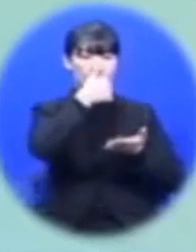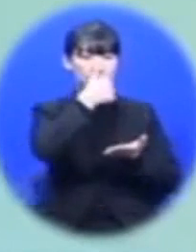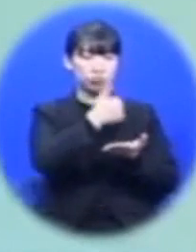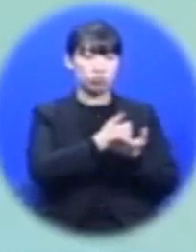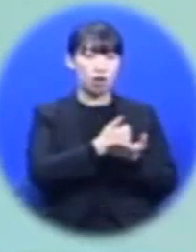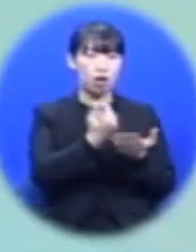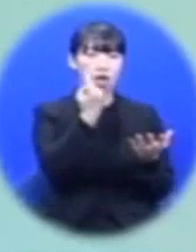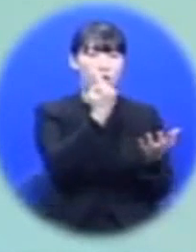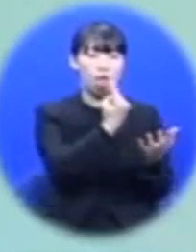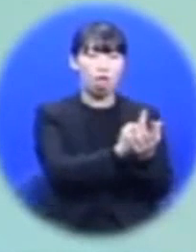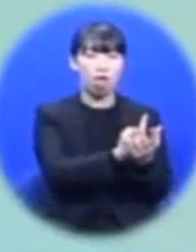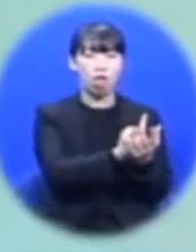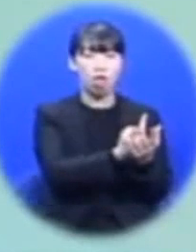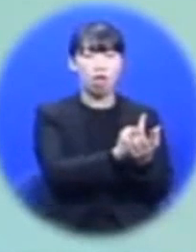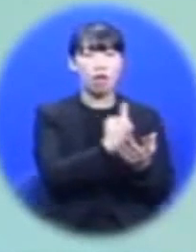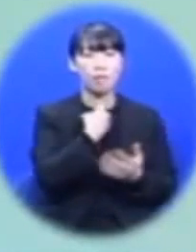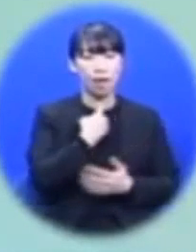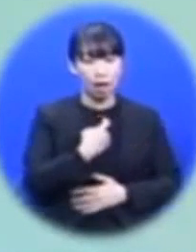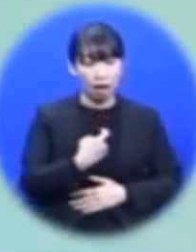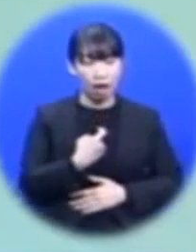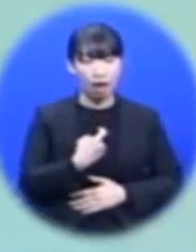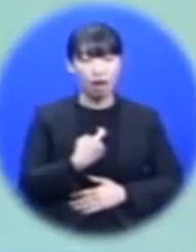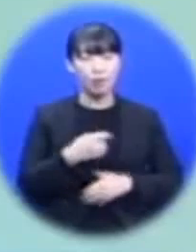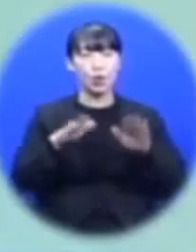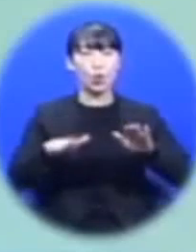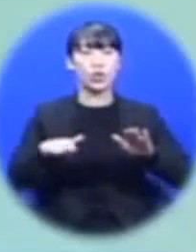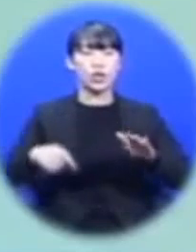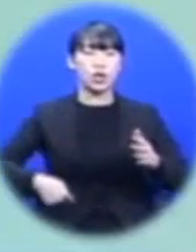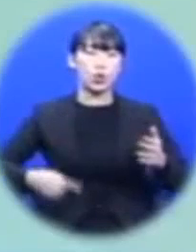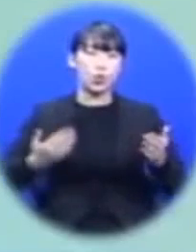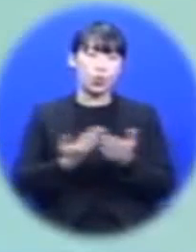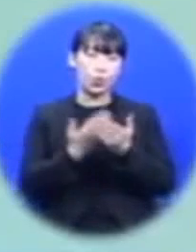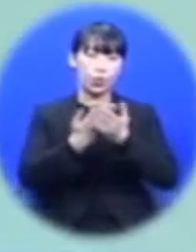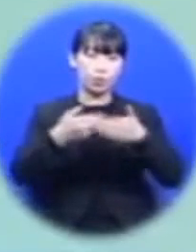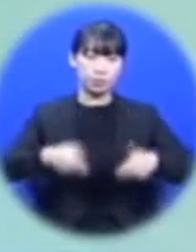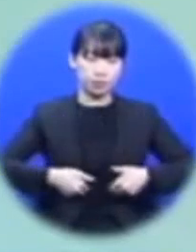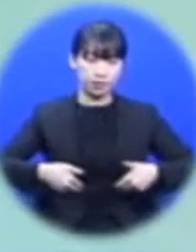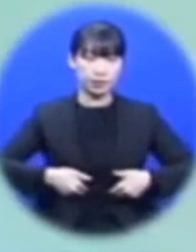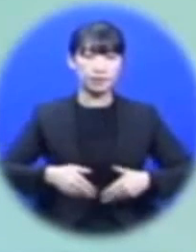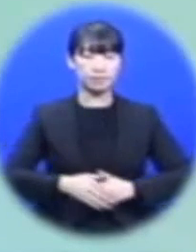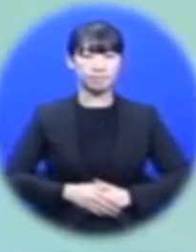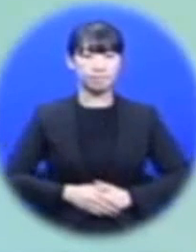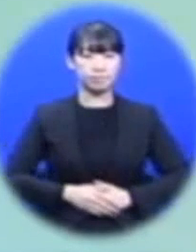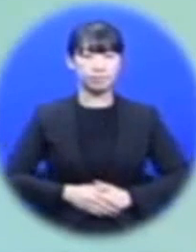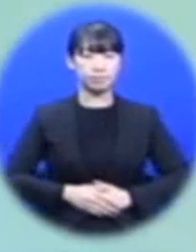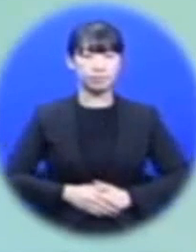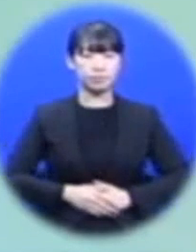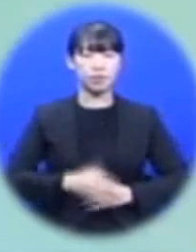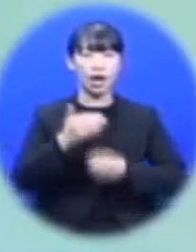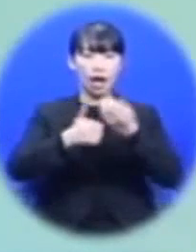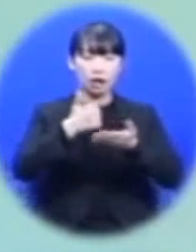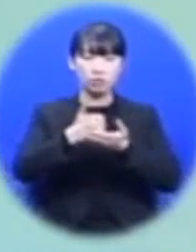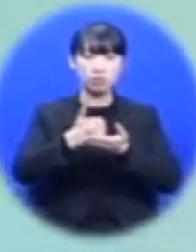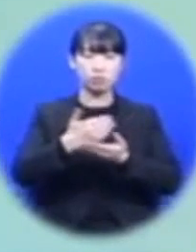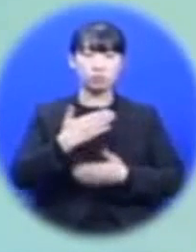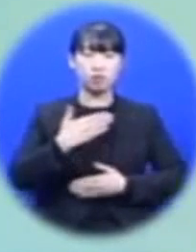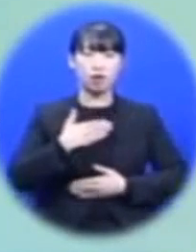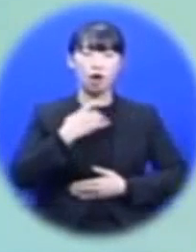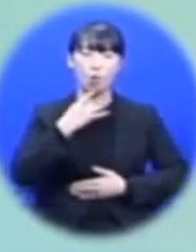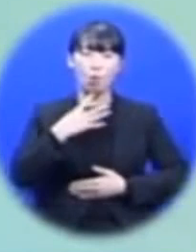겁니다 오늘 회개해야 합니다 주님 제가 주님만 붙잡지 못했습니다 오직